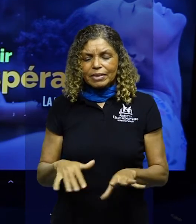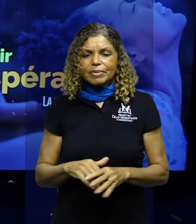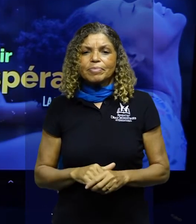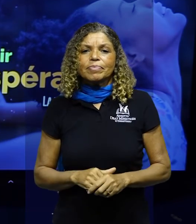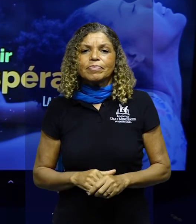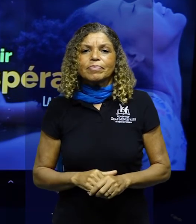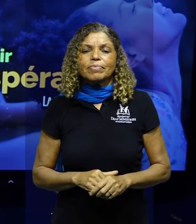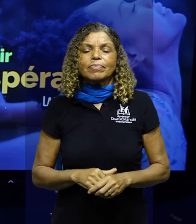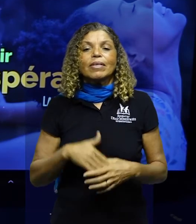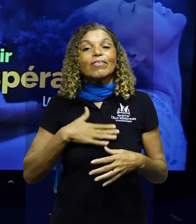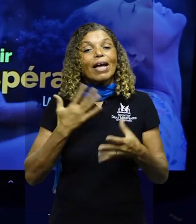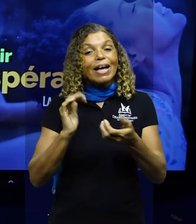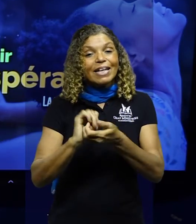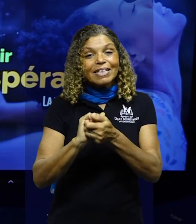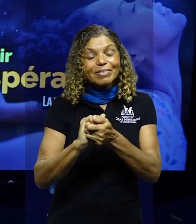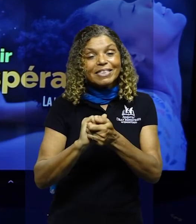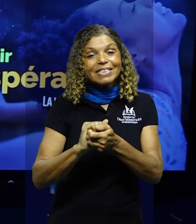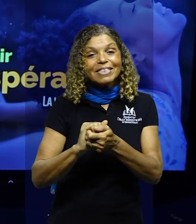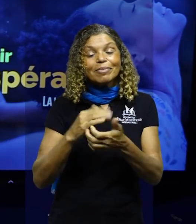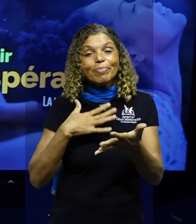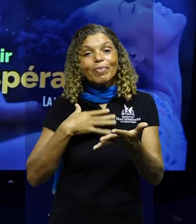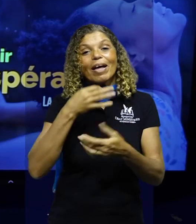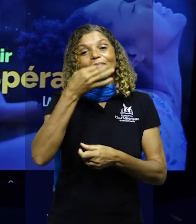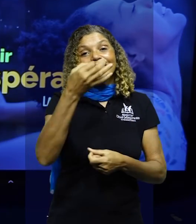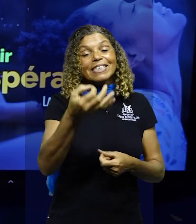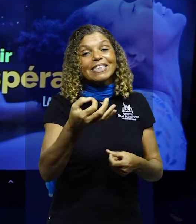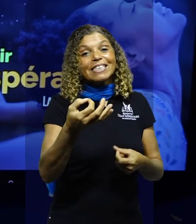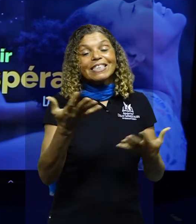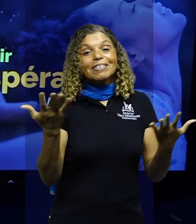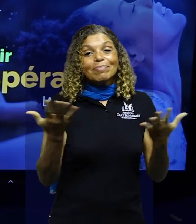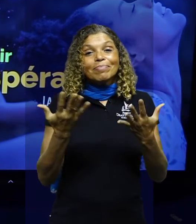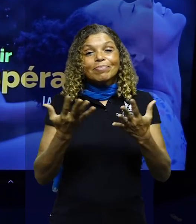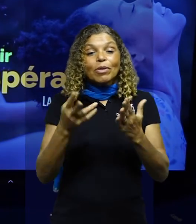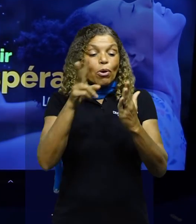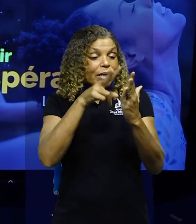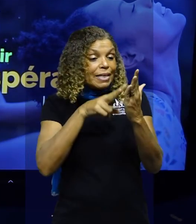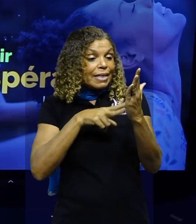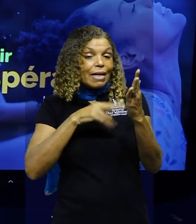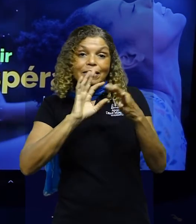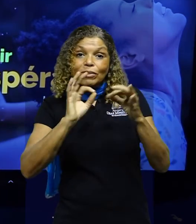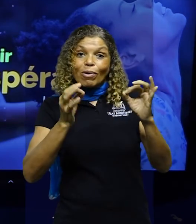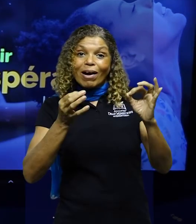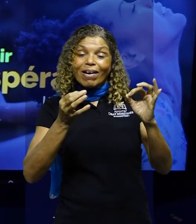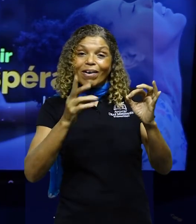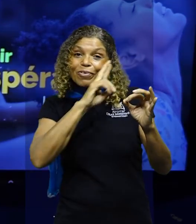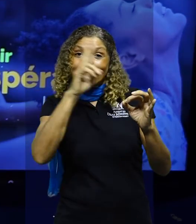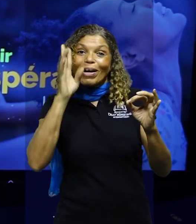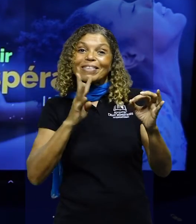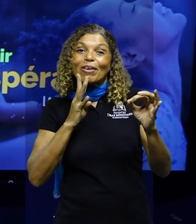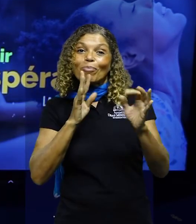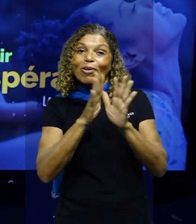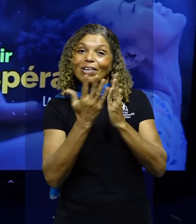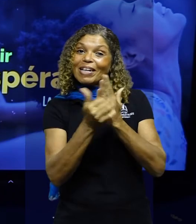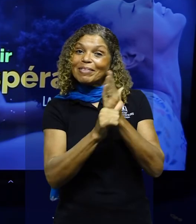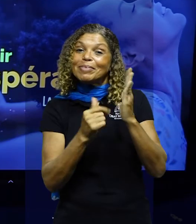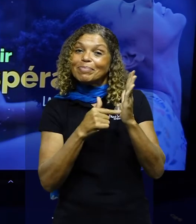Chers amis, je vous souhaite de lire l'histoire de Salomon et de comprendre encore